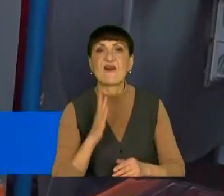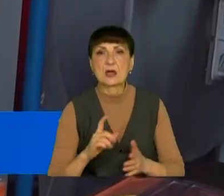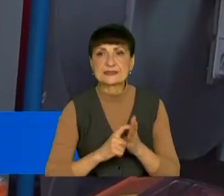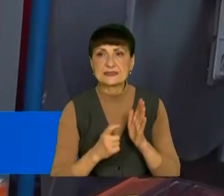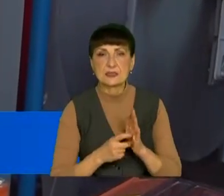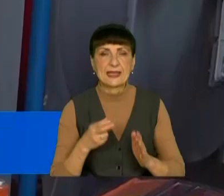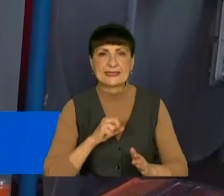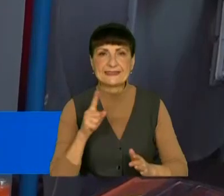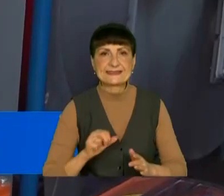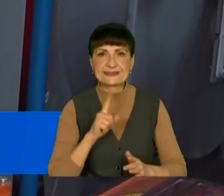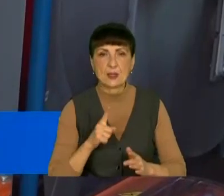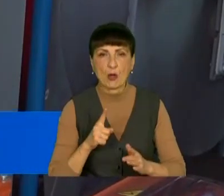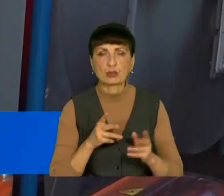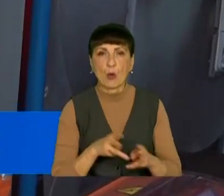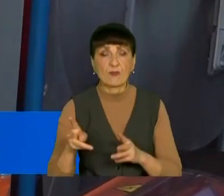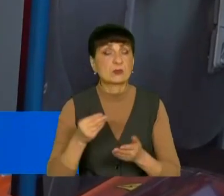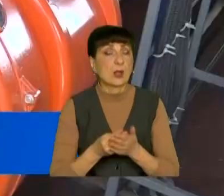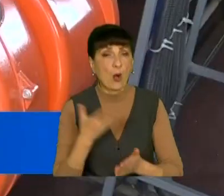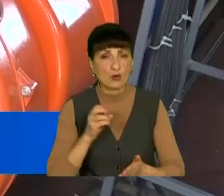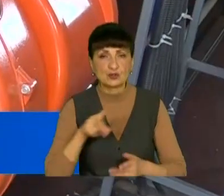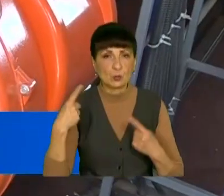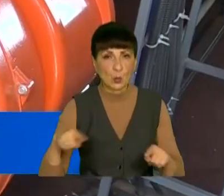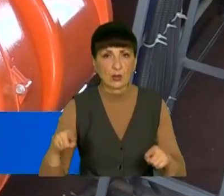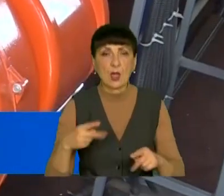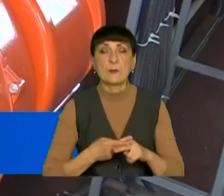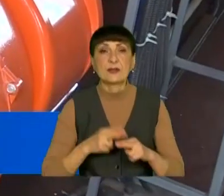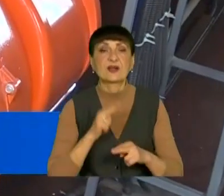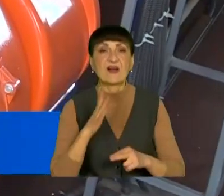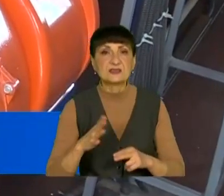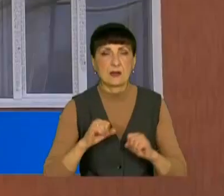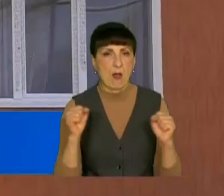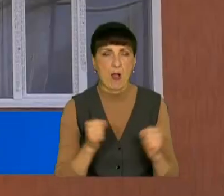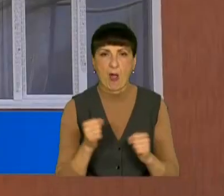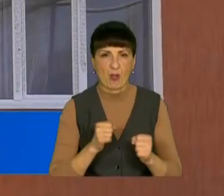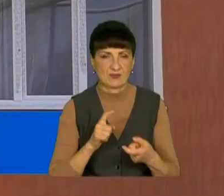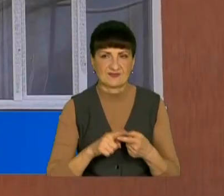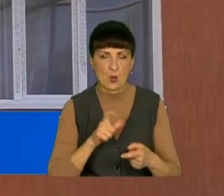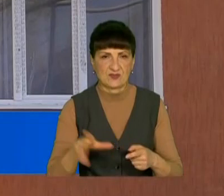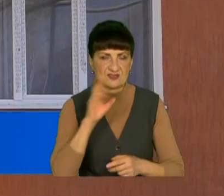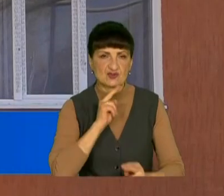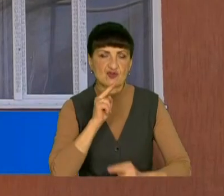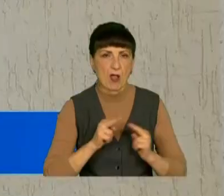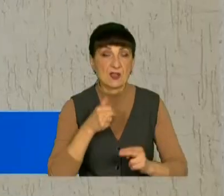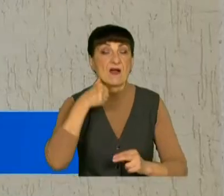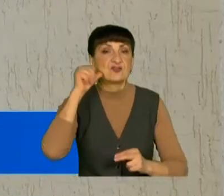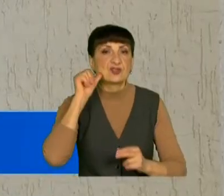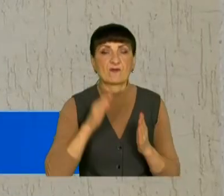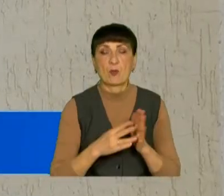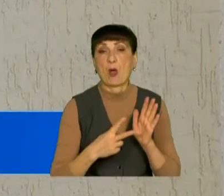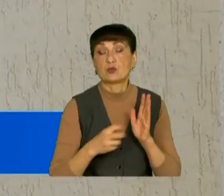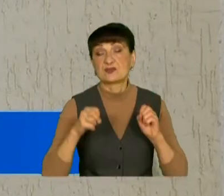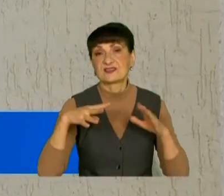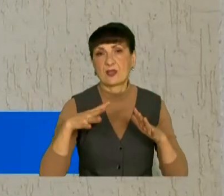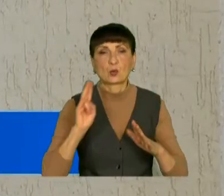дизельным топливом, которое дороже других источников энергии. При этом квартиры как холодный ледник, жалуются жильцы. А буквально вчера в доме отключили свет